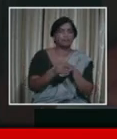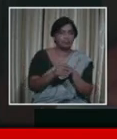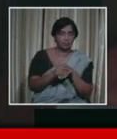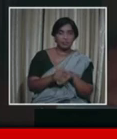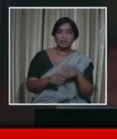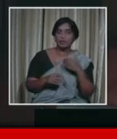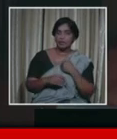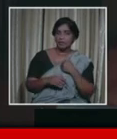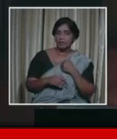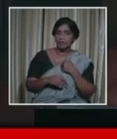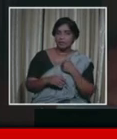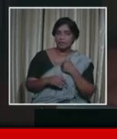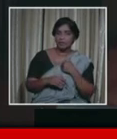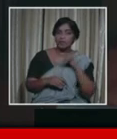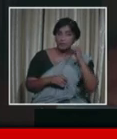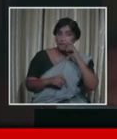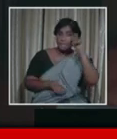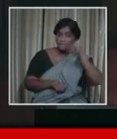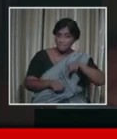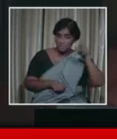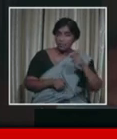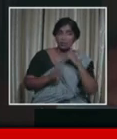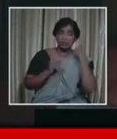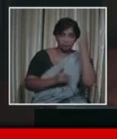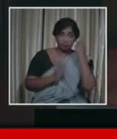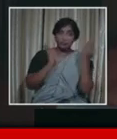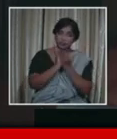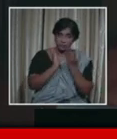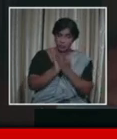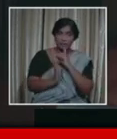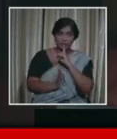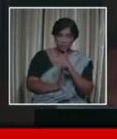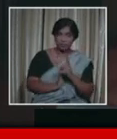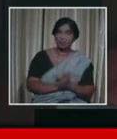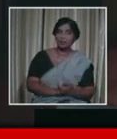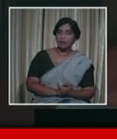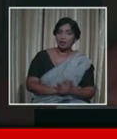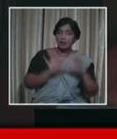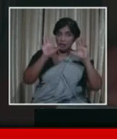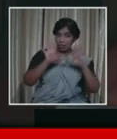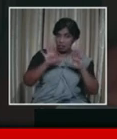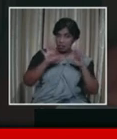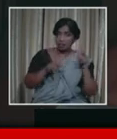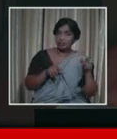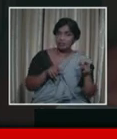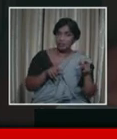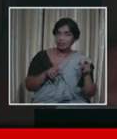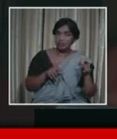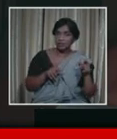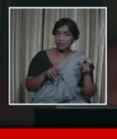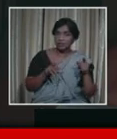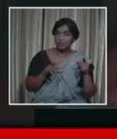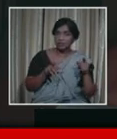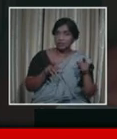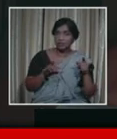Apa samahara minisu? Iga negat teh minisu kira lagi naya. Nama men inda. Ara alisabri,